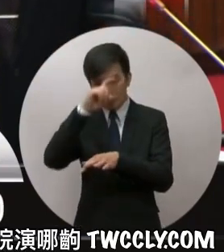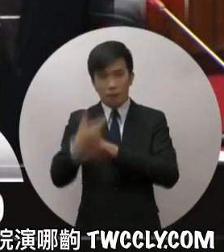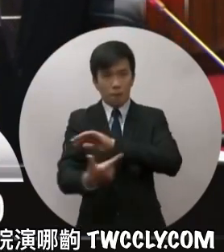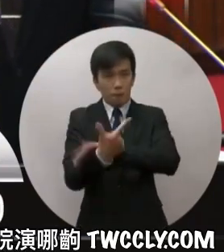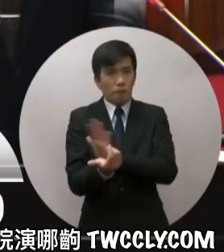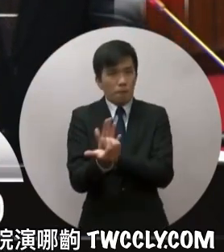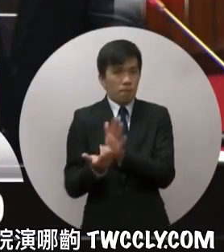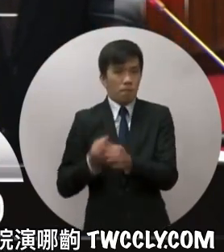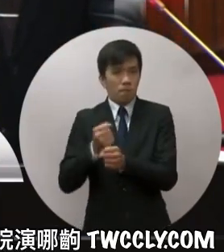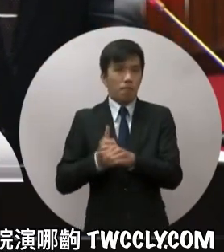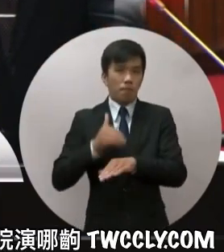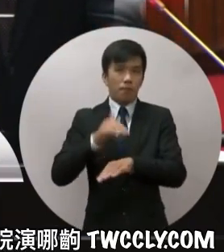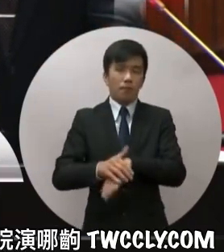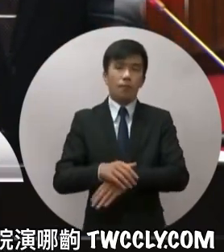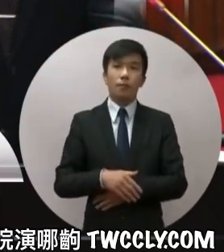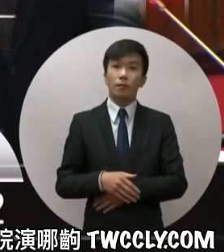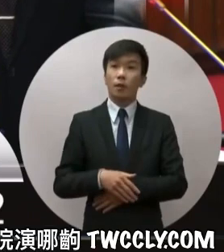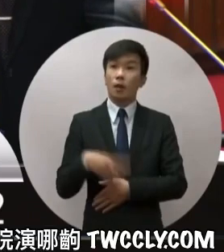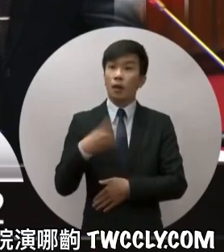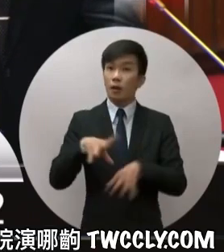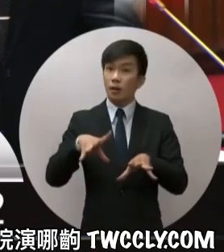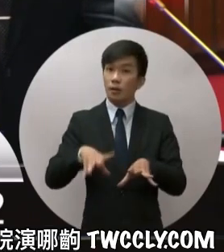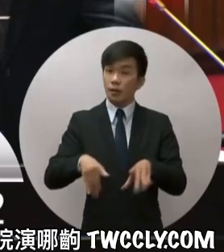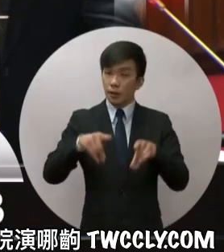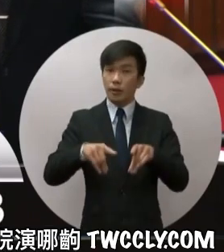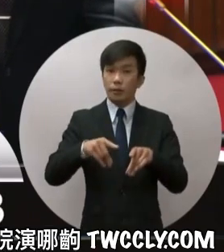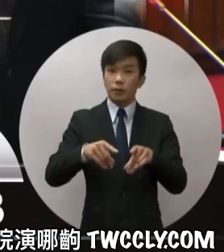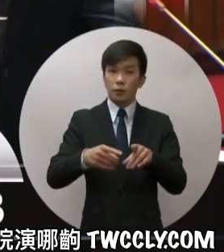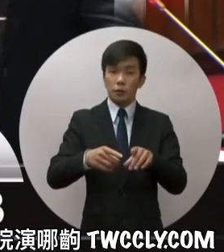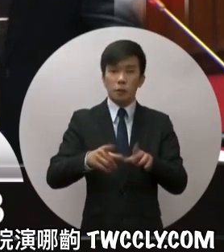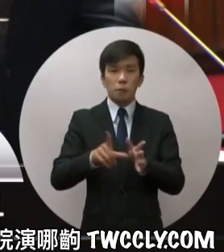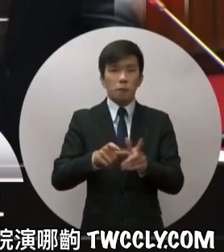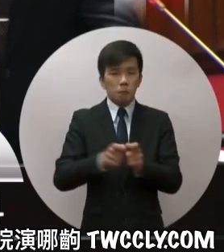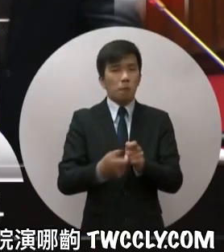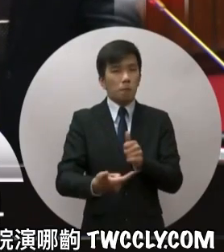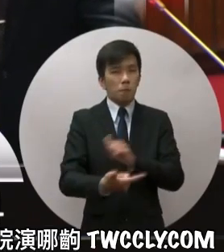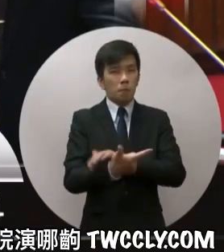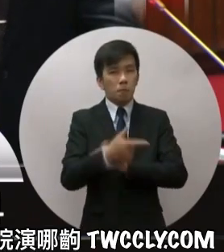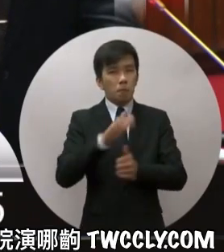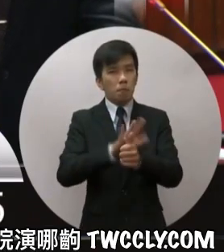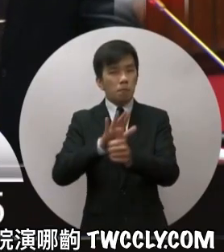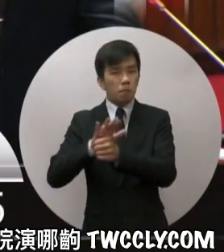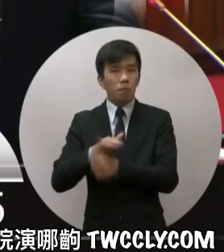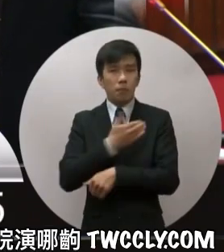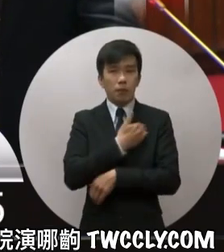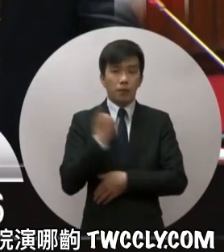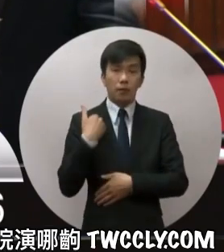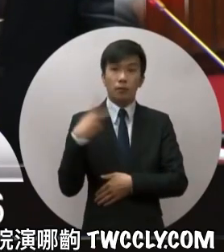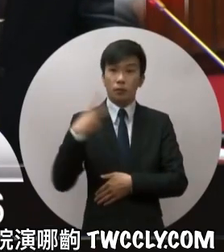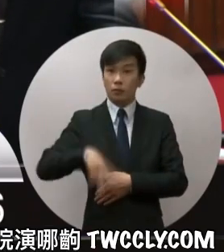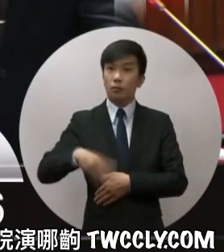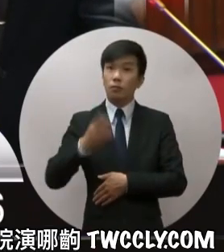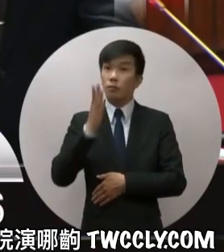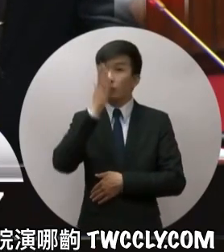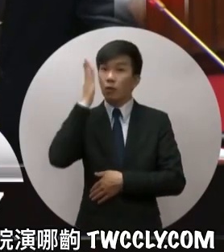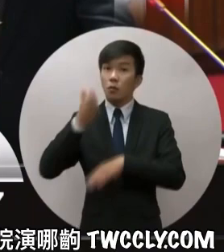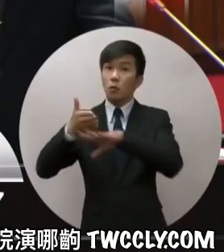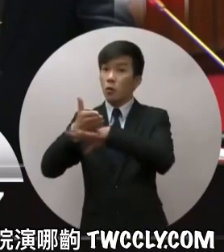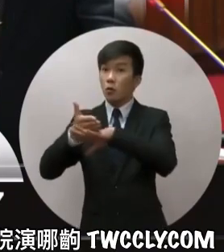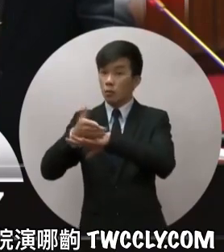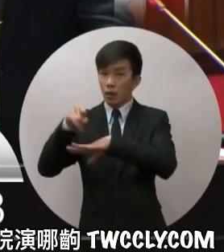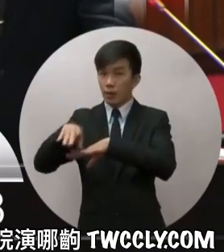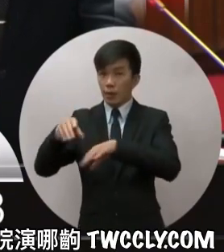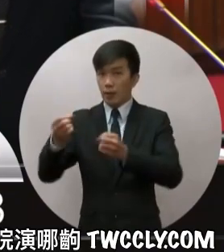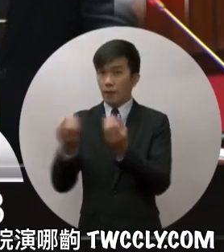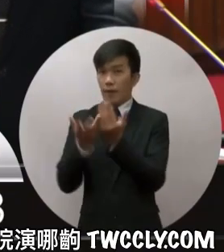提早來去完工而且甚至說前期的一些相關的應變措施先做那我們現在來談遊覽車遊覽車這次騰龍遊覽車